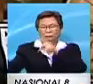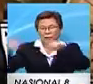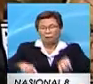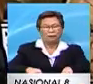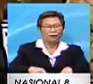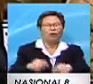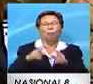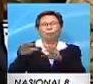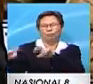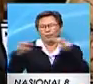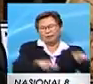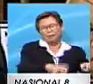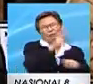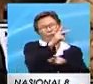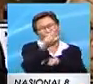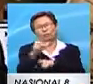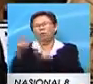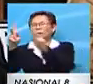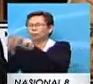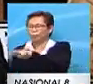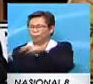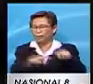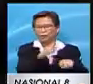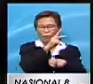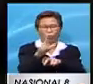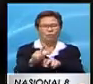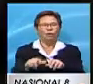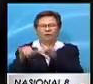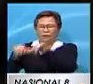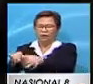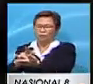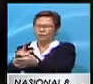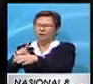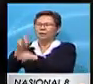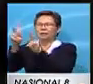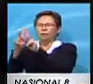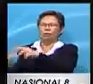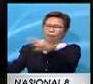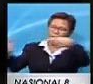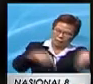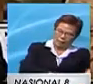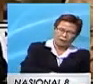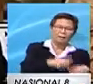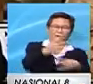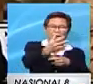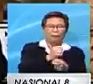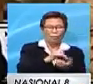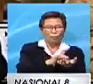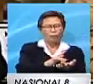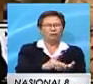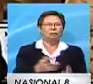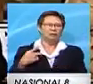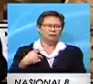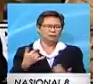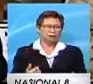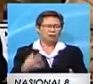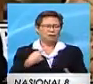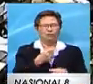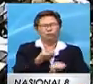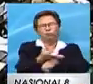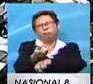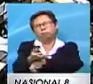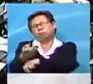dia pindah ke Kuala Lumpur, dari kampung, pindah ke Kuala Lumpur, tinggal ubat di kampung. Jadi dia datang balik untuk dapatkan ubat. Jadi cara ini kita banyak